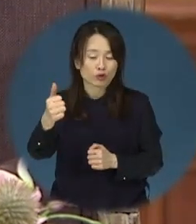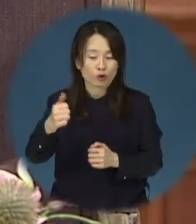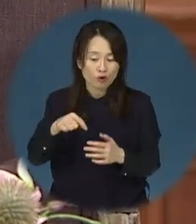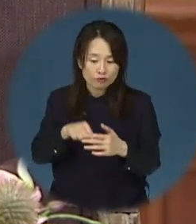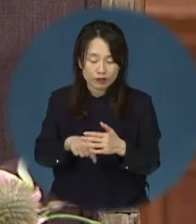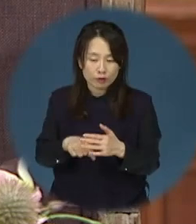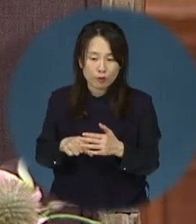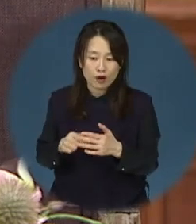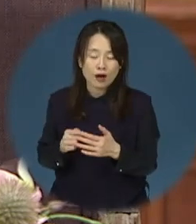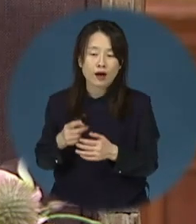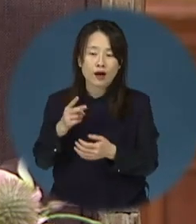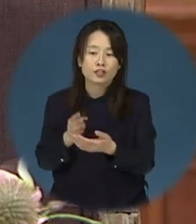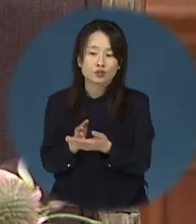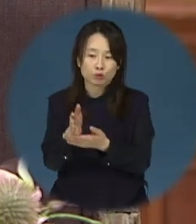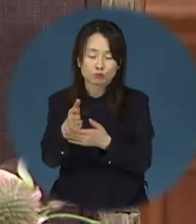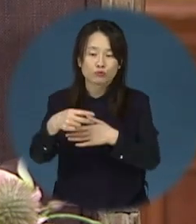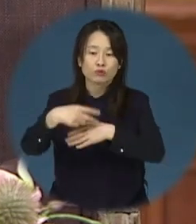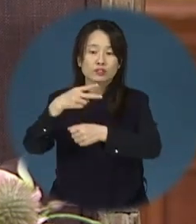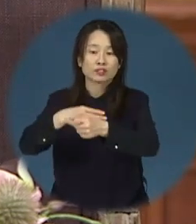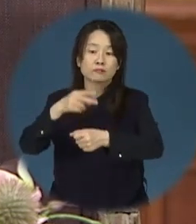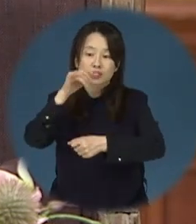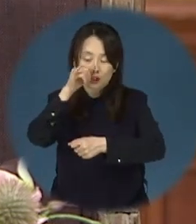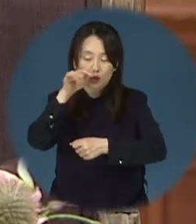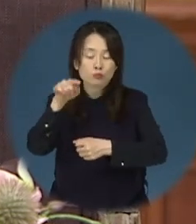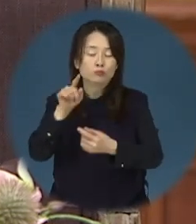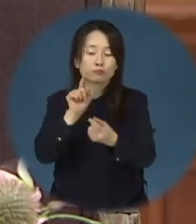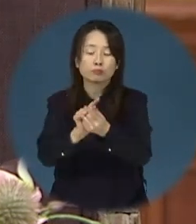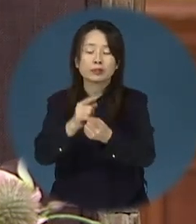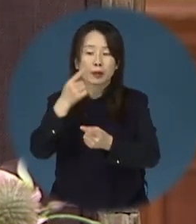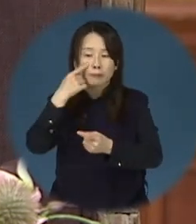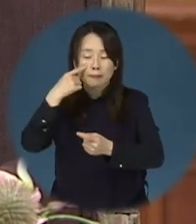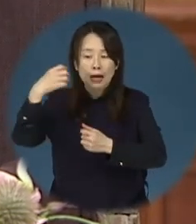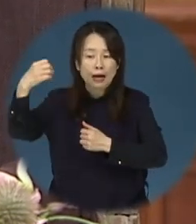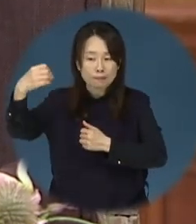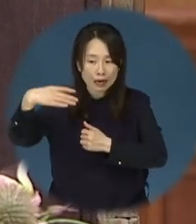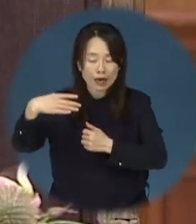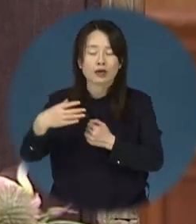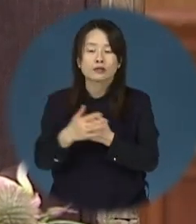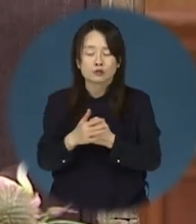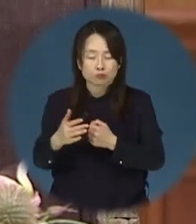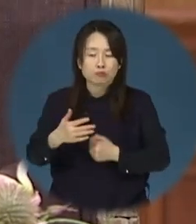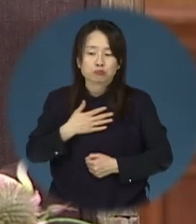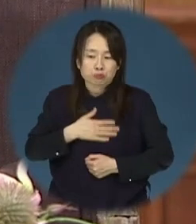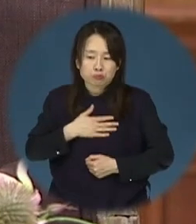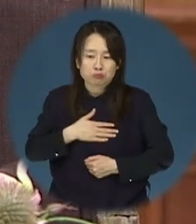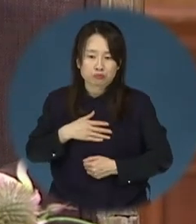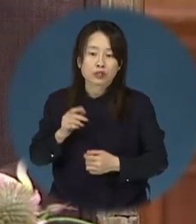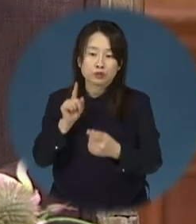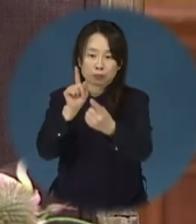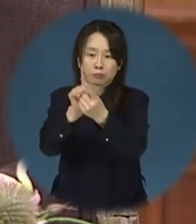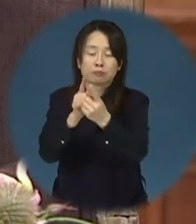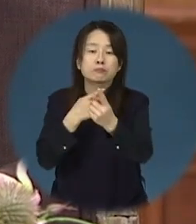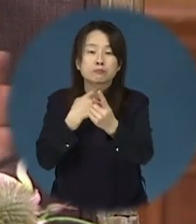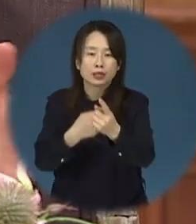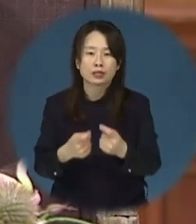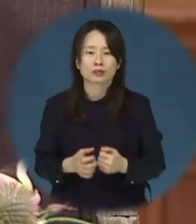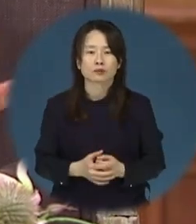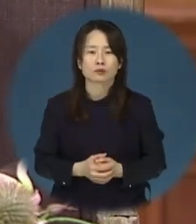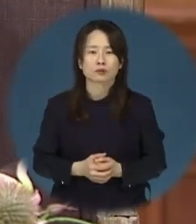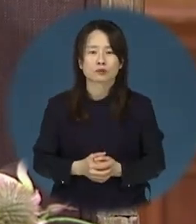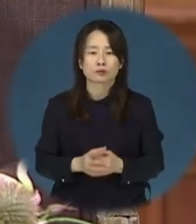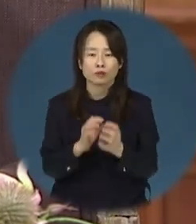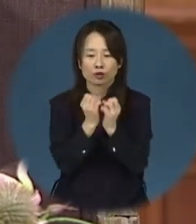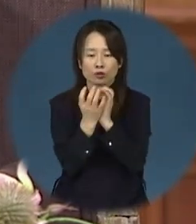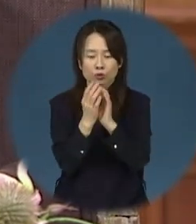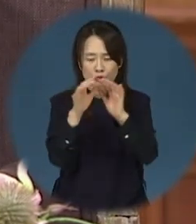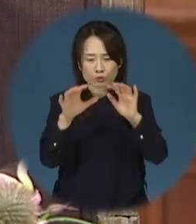내과 선생님이 예, 계세요. 예. 그분을 만나러 가라. 그래서 그분 한번 만나 뵙고 또 그분 언제 어떻게 또 평생 또 그렇게 그런 꽃동네